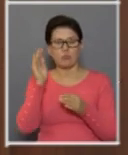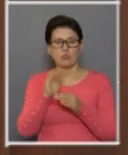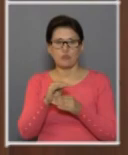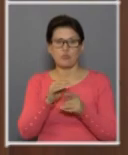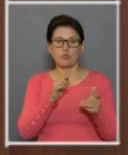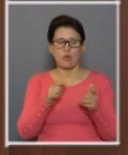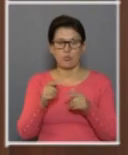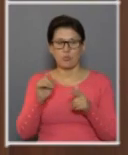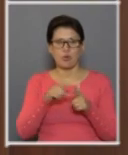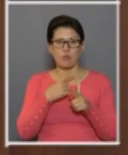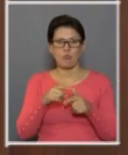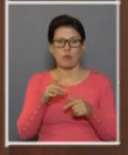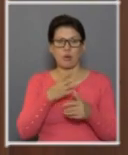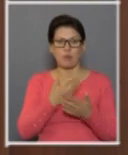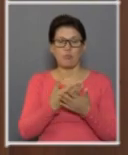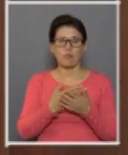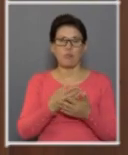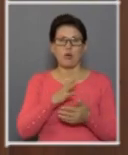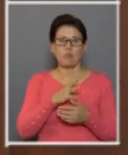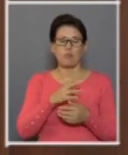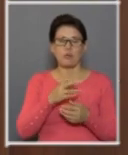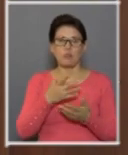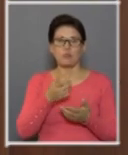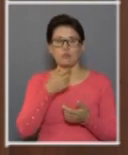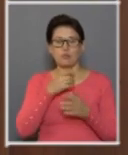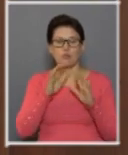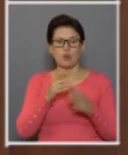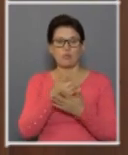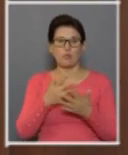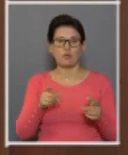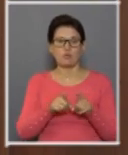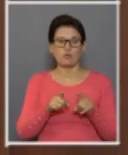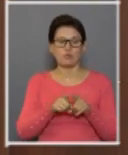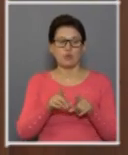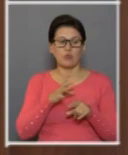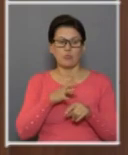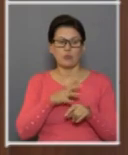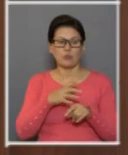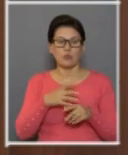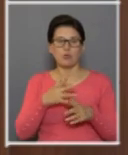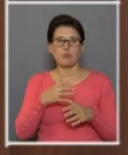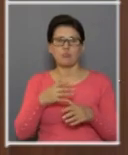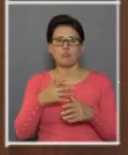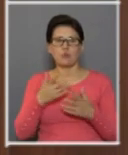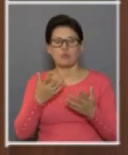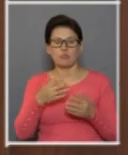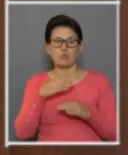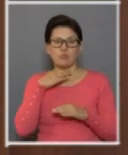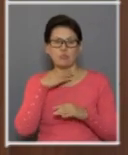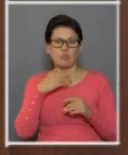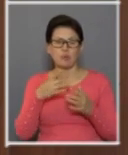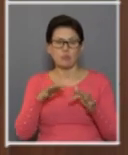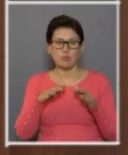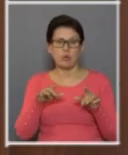болады. Немесе мынау шұжықтардың орнына әртүрлі мысалға піскен еттің бір кесегін